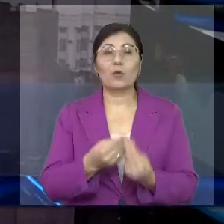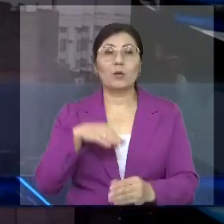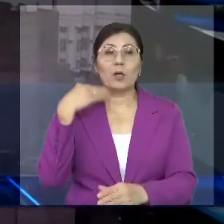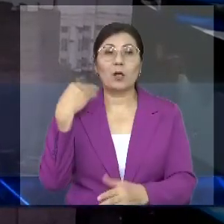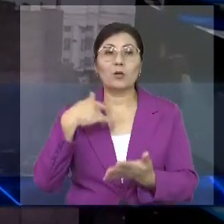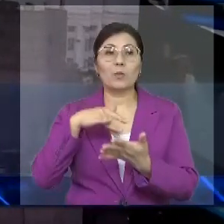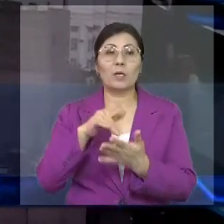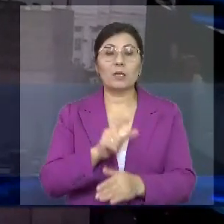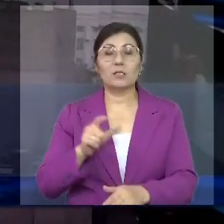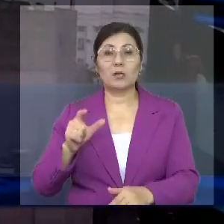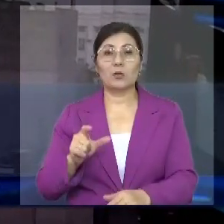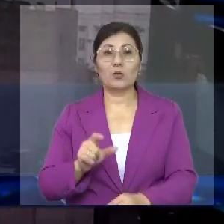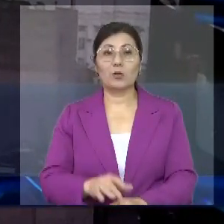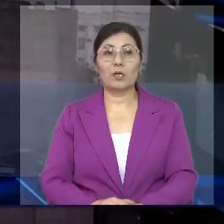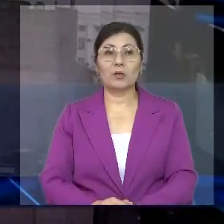Ақтөбе қаласының